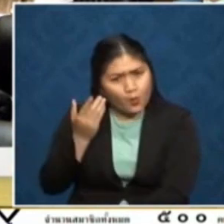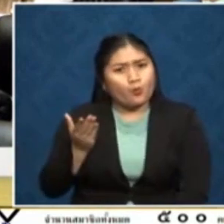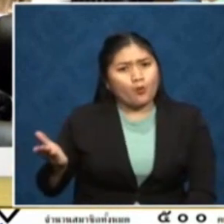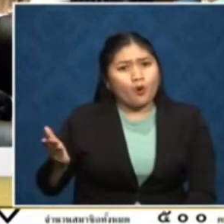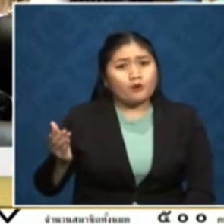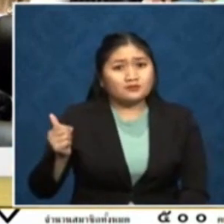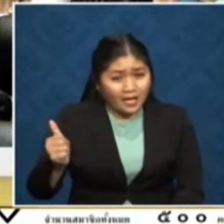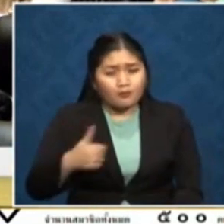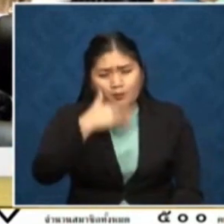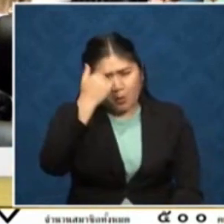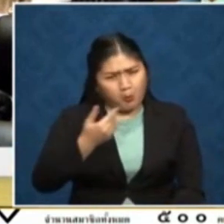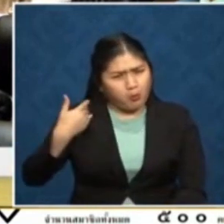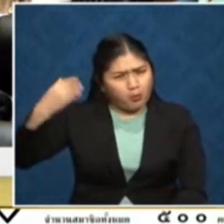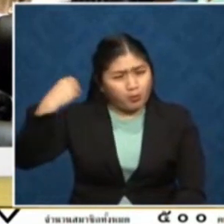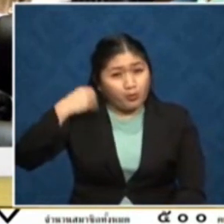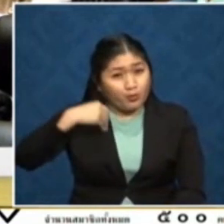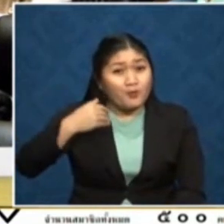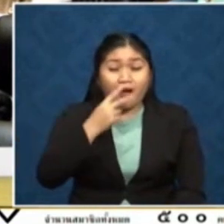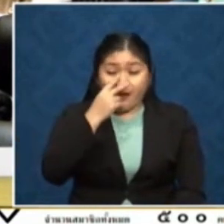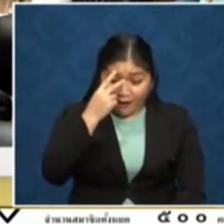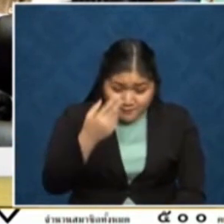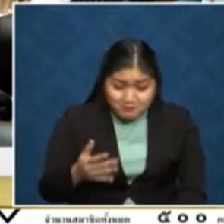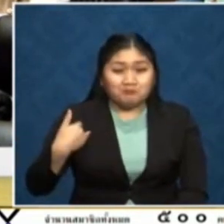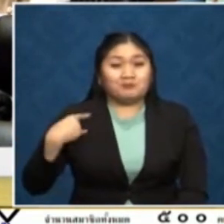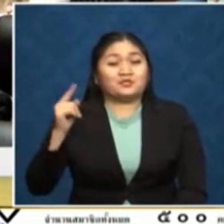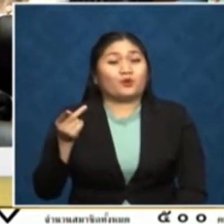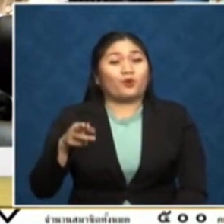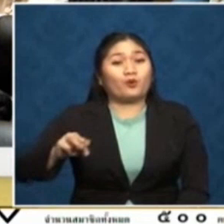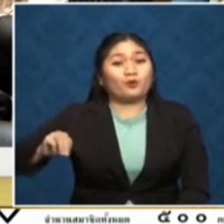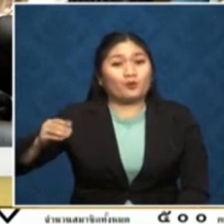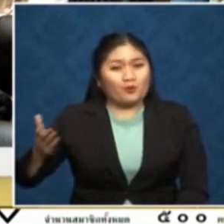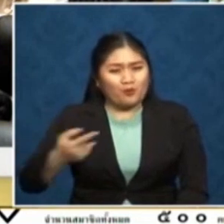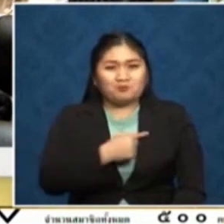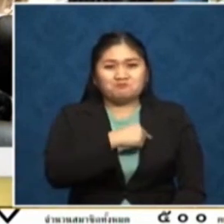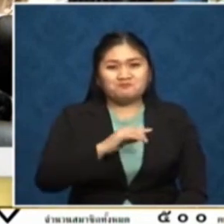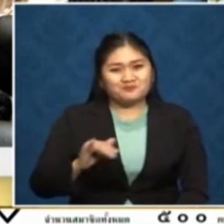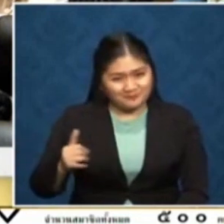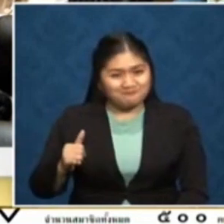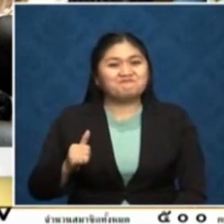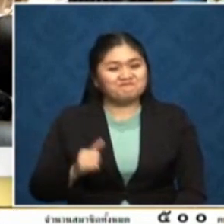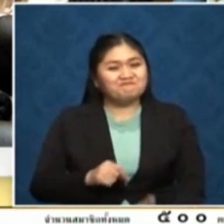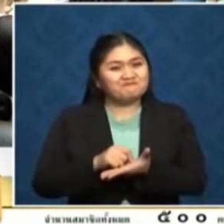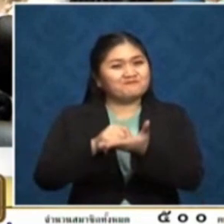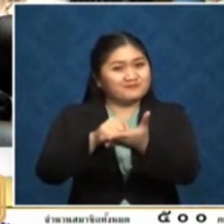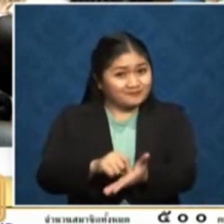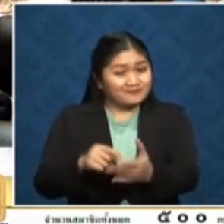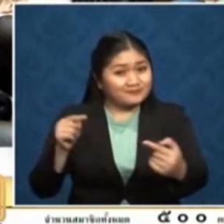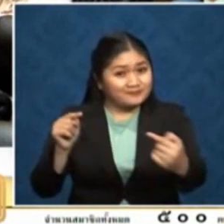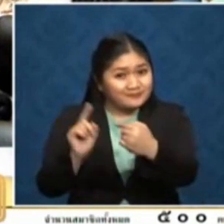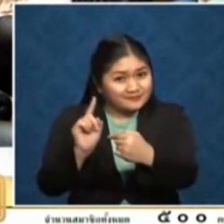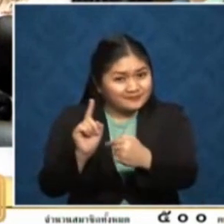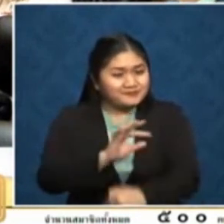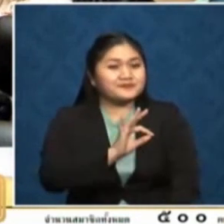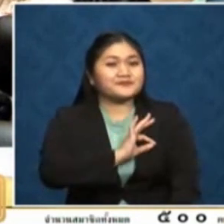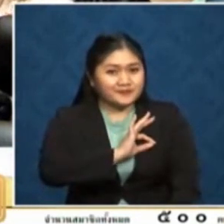รพรรคร่วมรัฐบาลซึ่งมีความสัมพันธ์อันดีกับครม.ก็น่าจะขอท่านได้เพราะหลายครั้งหลายนามที่ผมเ